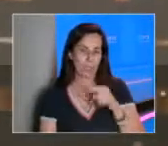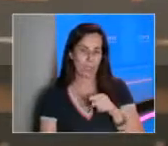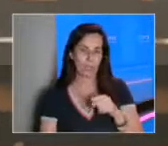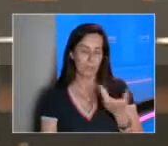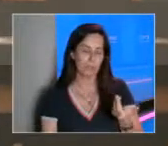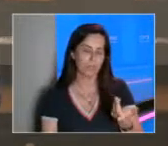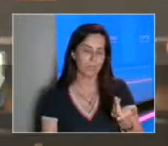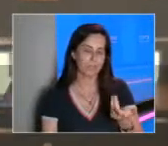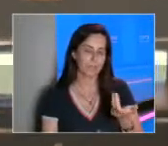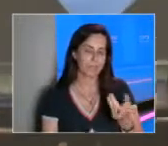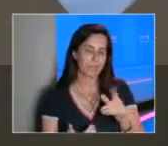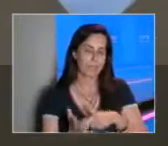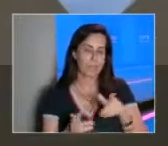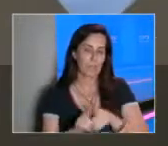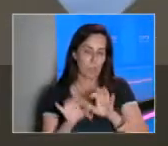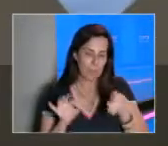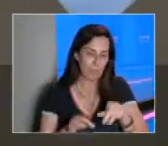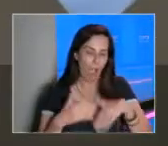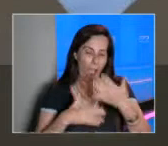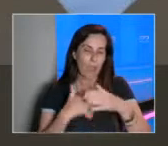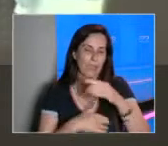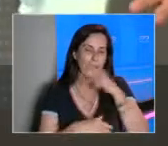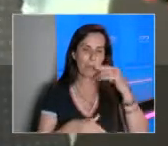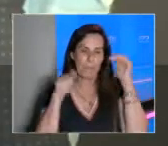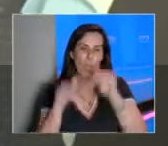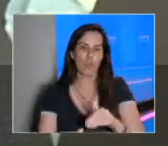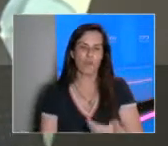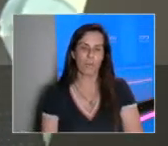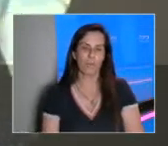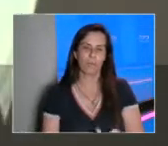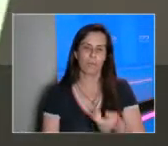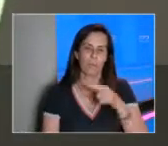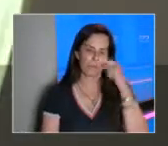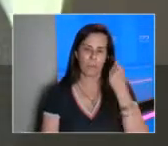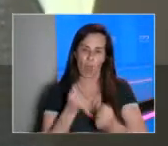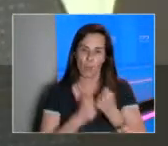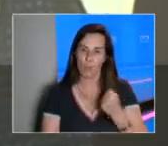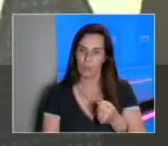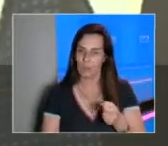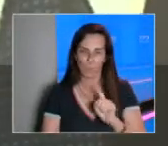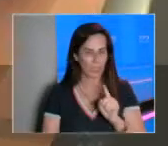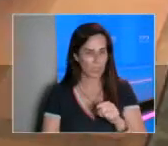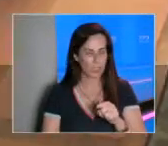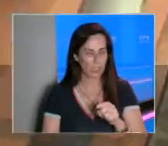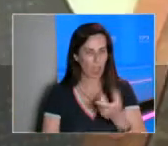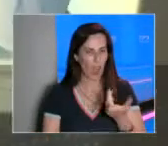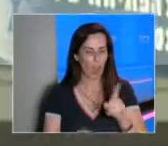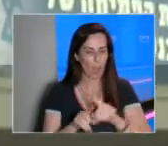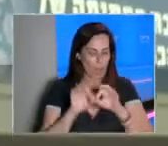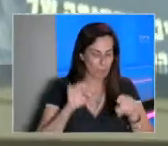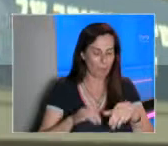בפתיחת דלת לסמים קשים יותר. את ביצעת דיונים רבים בנושא בוועדה כאמור. לא מדובר בפתיחת דלת